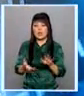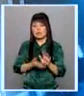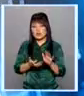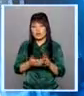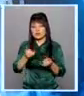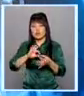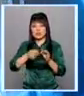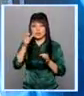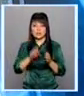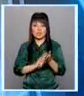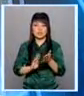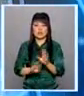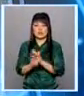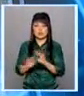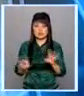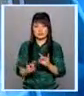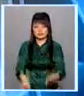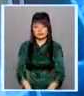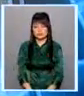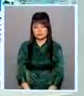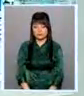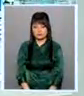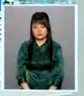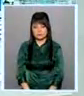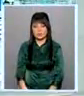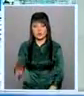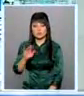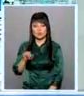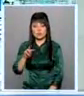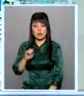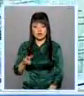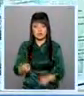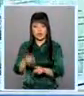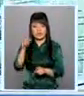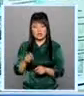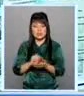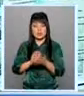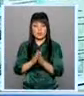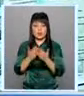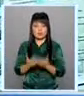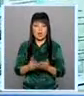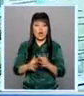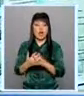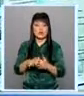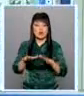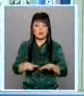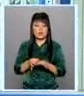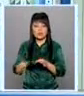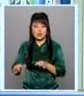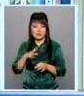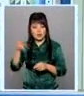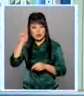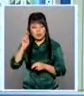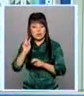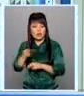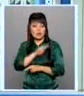себеп болғанын Берік Көшербаев біліп қайтты. Думан Ержанұлы дипломмен ауылға барған жастардың бірі. Бұл жобаға жалғыз емес,